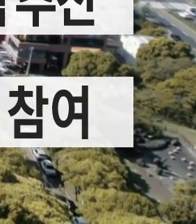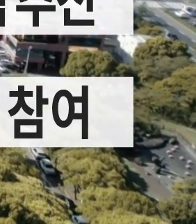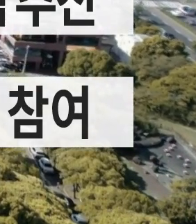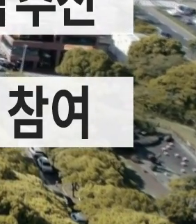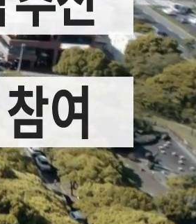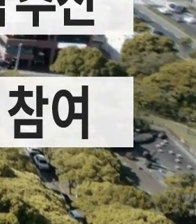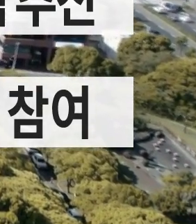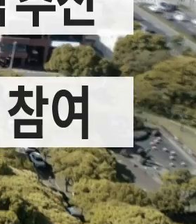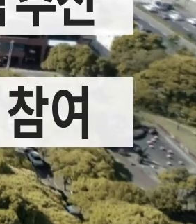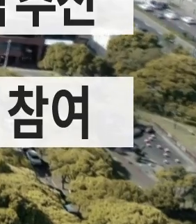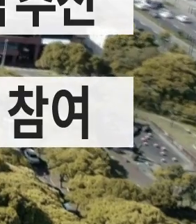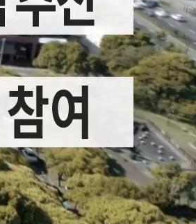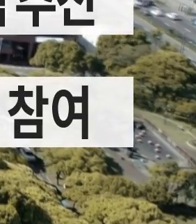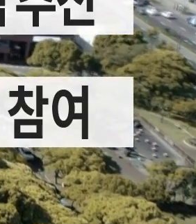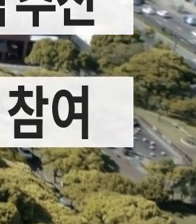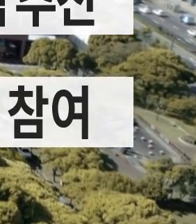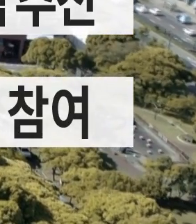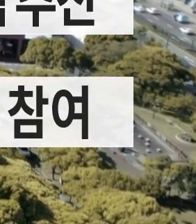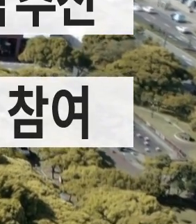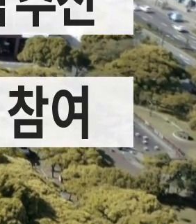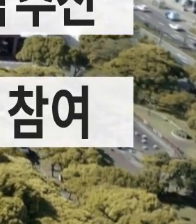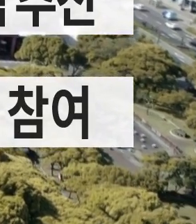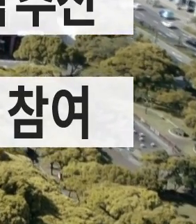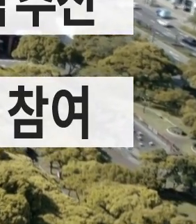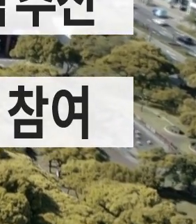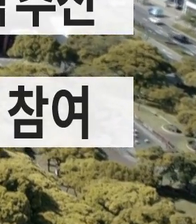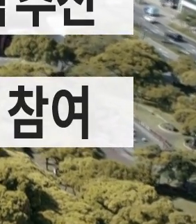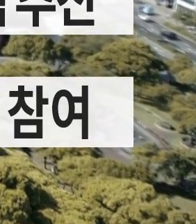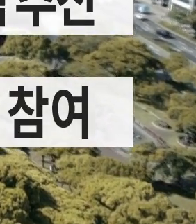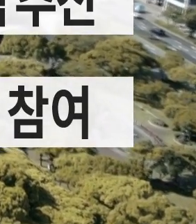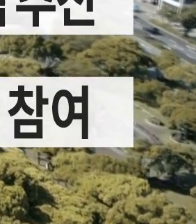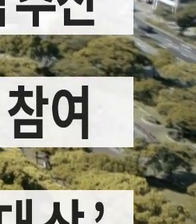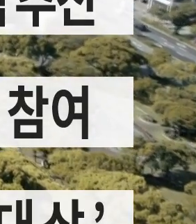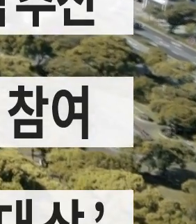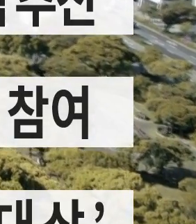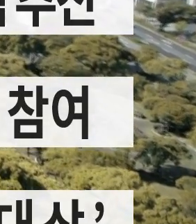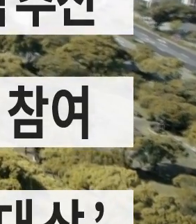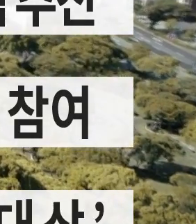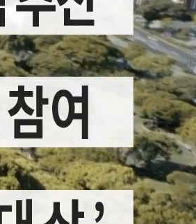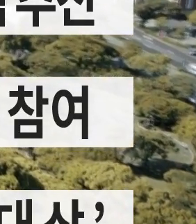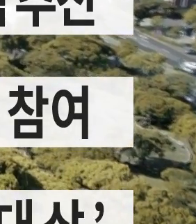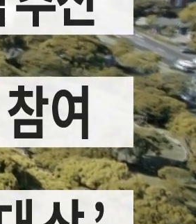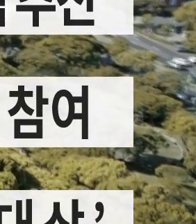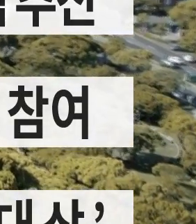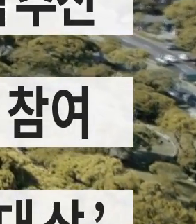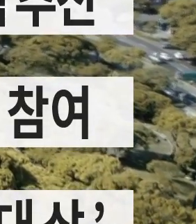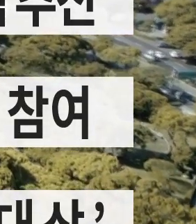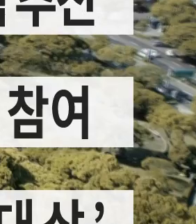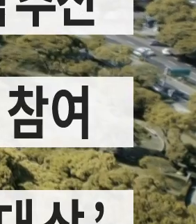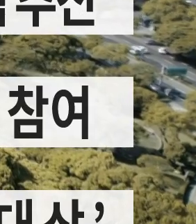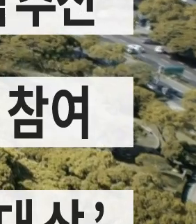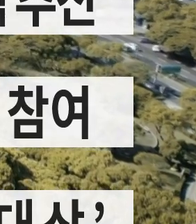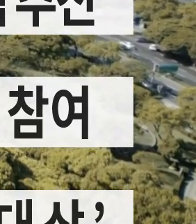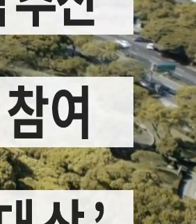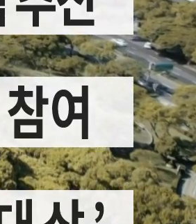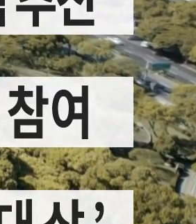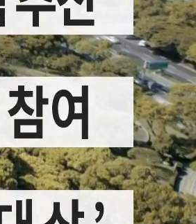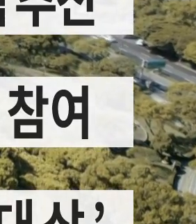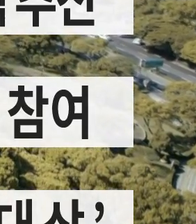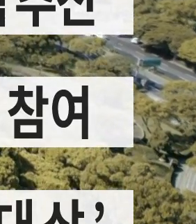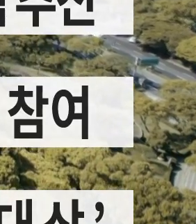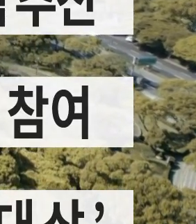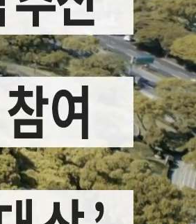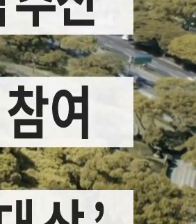하나체육관에서 2024 도민행복 일자리 박람회를 개최합니다. 제주사랑 실천을 위한 제주사랑